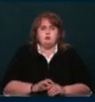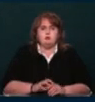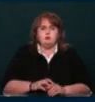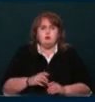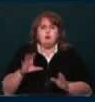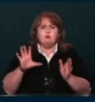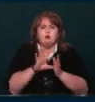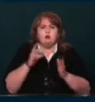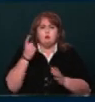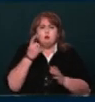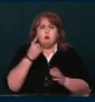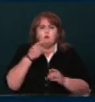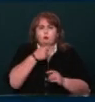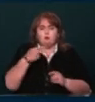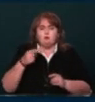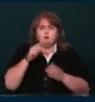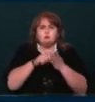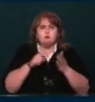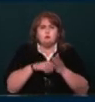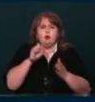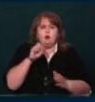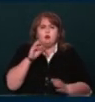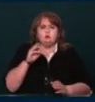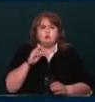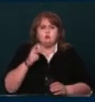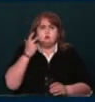Энергия первого уровня разделить на h. Она равна